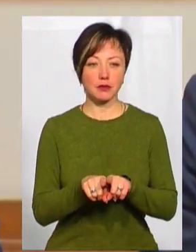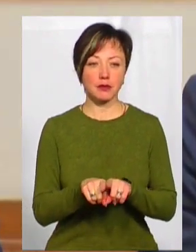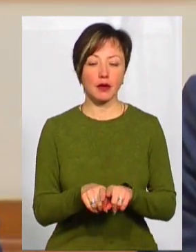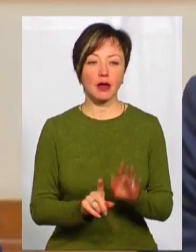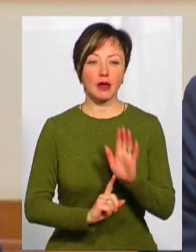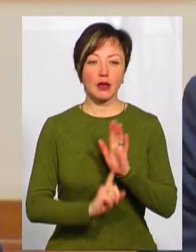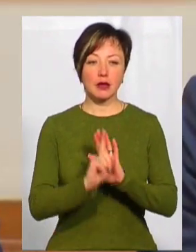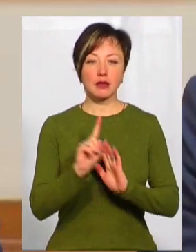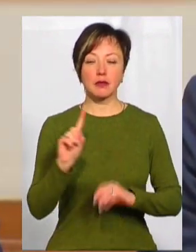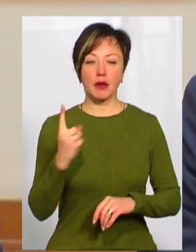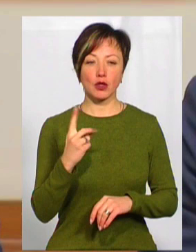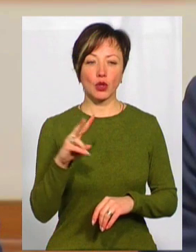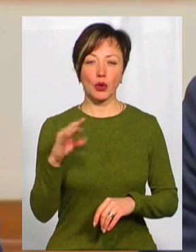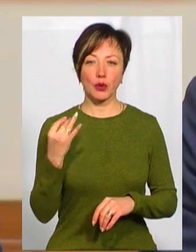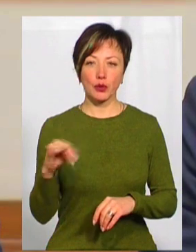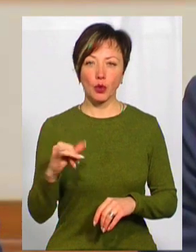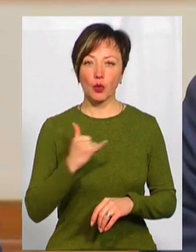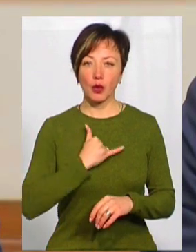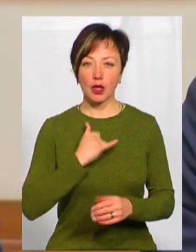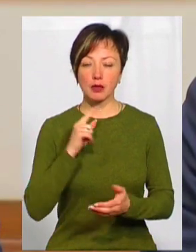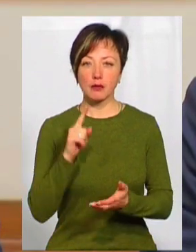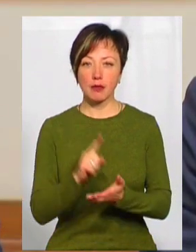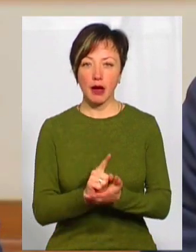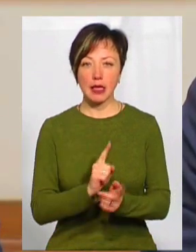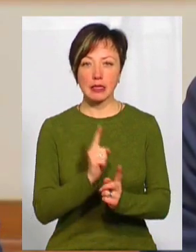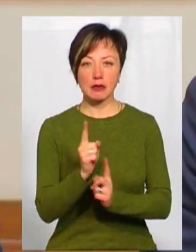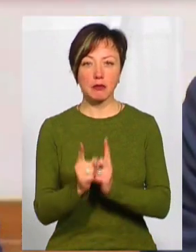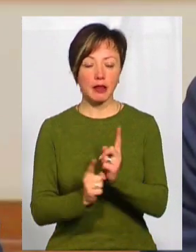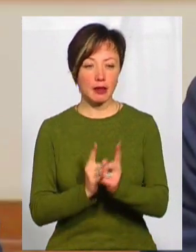З 1 лютого у нас